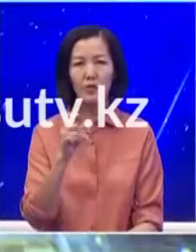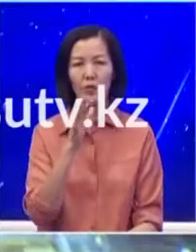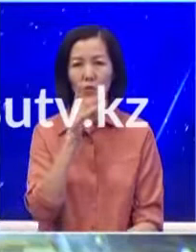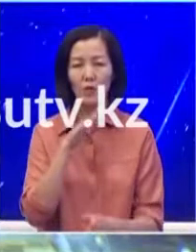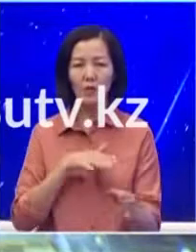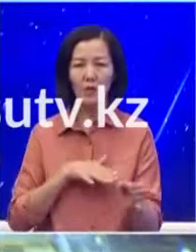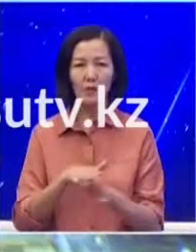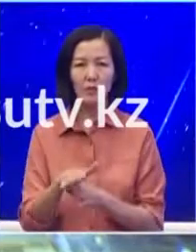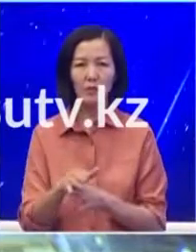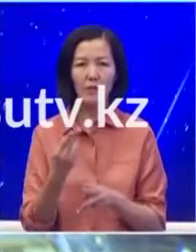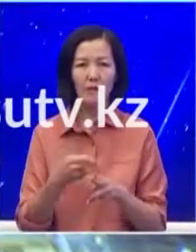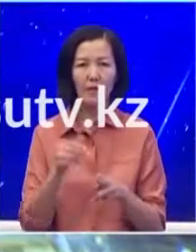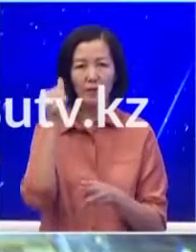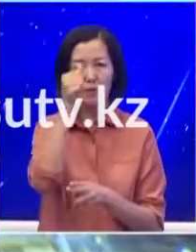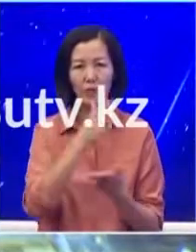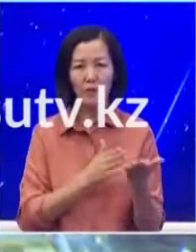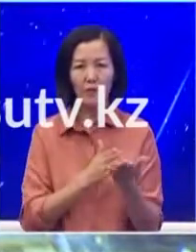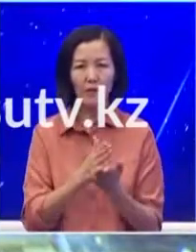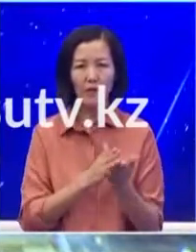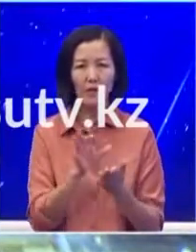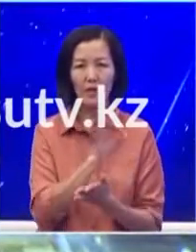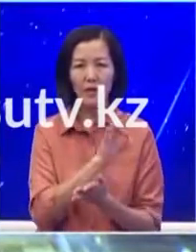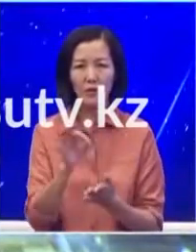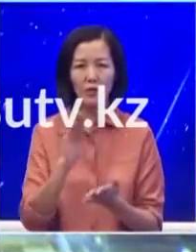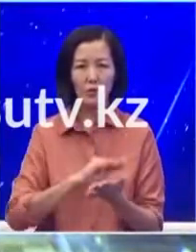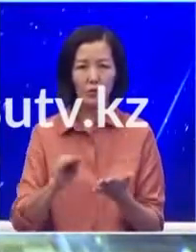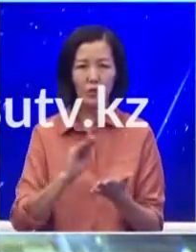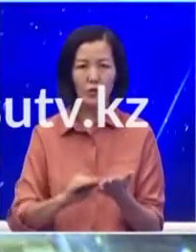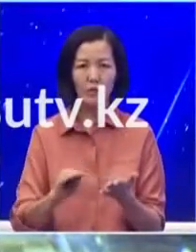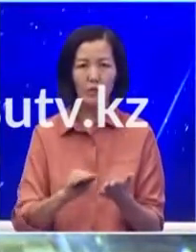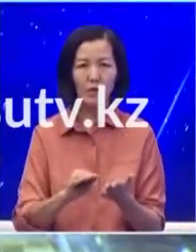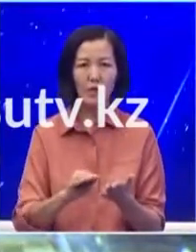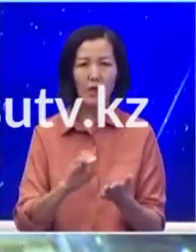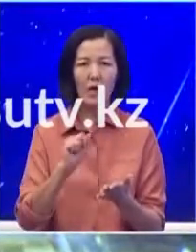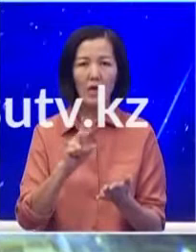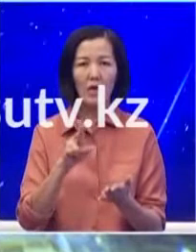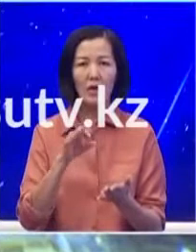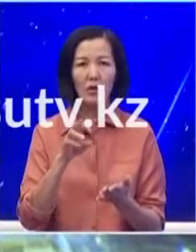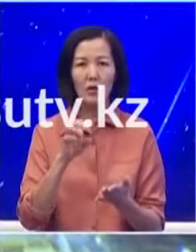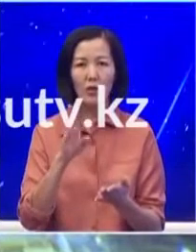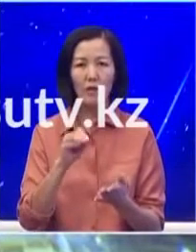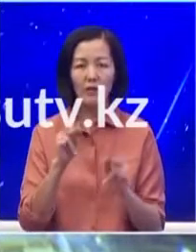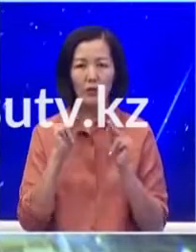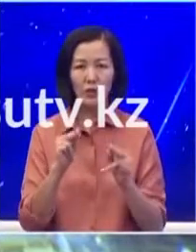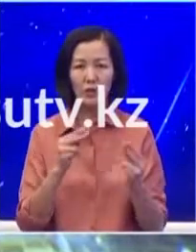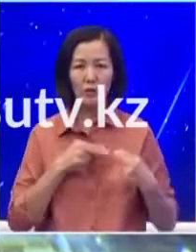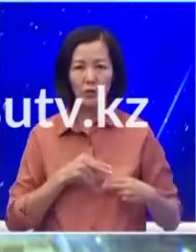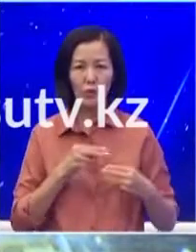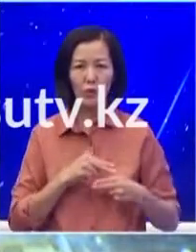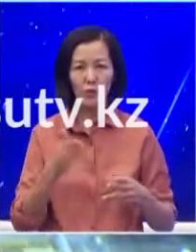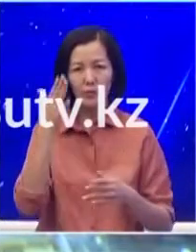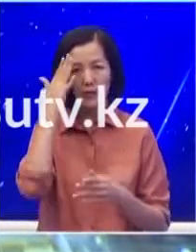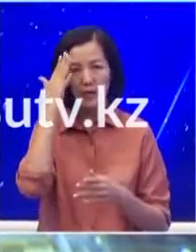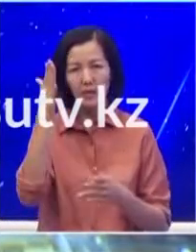Продолжаем выпуск. 100 лет исполнилось в этом году ветерану отечественной журналистики Ханымбуби Акжоловой. Своим честным трудом и редким талантом